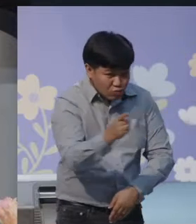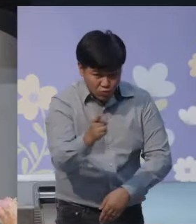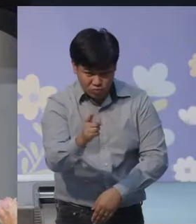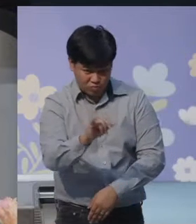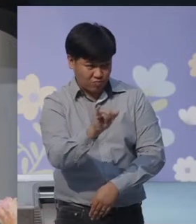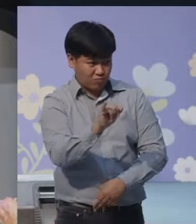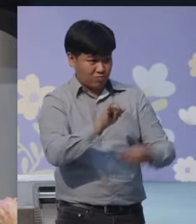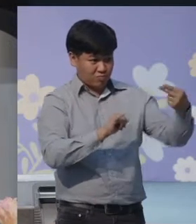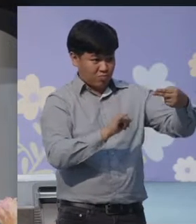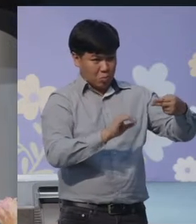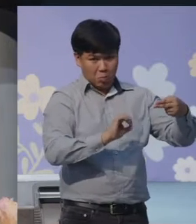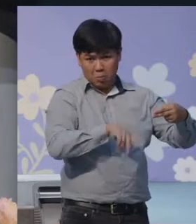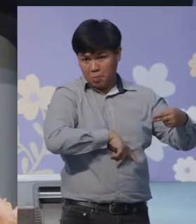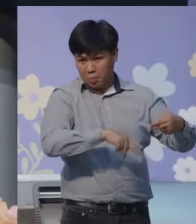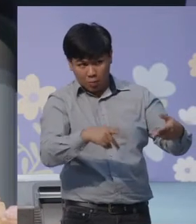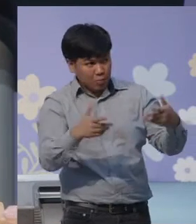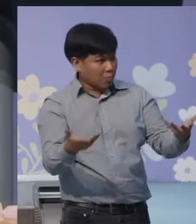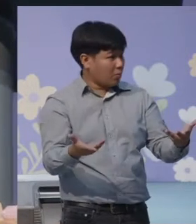Ano